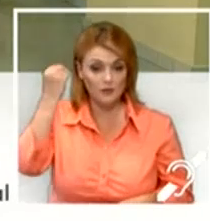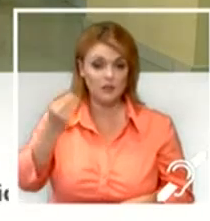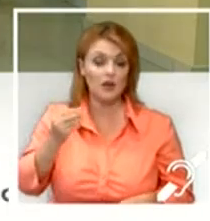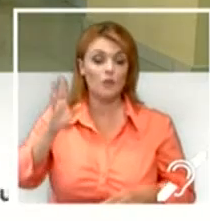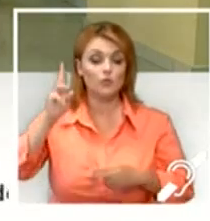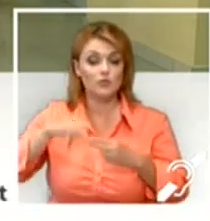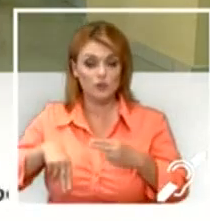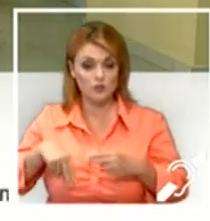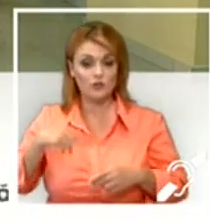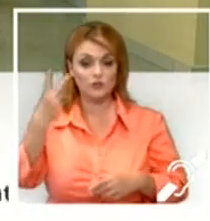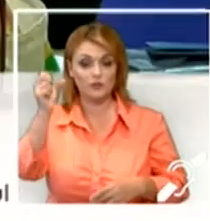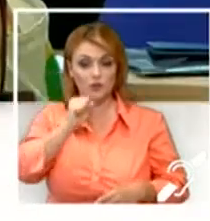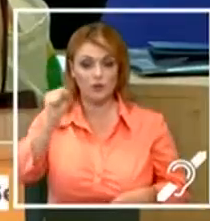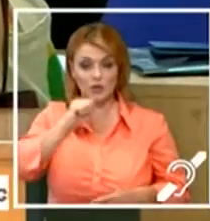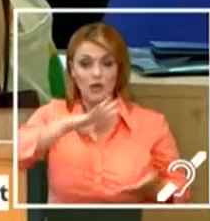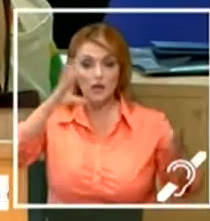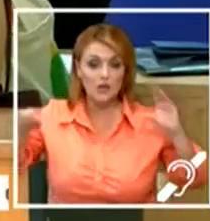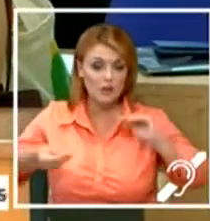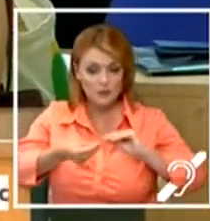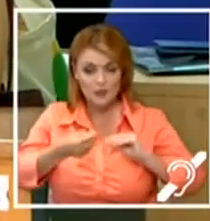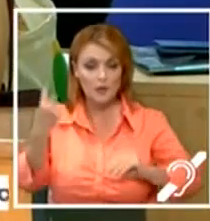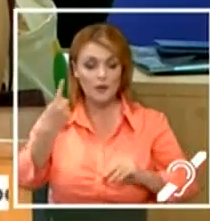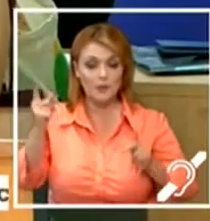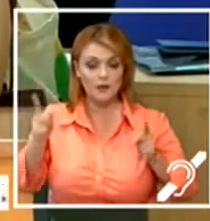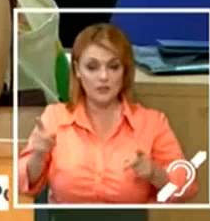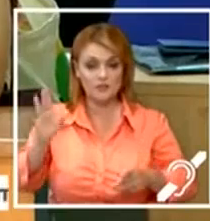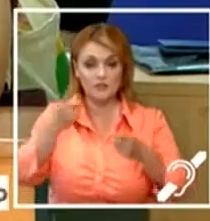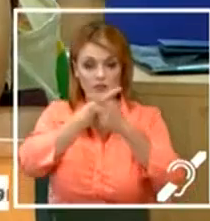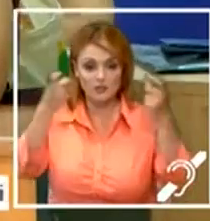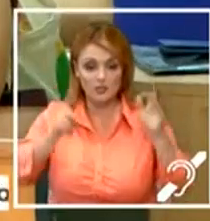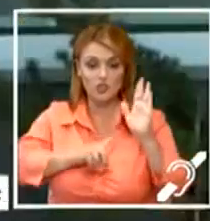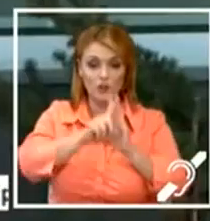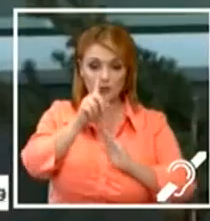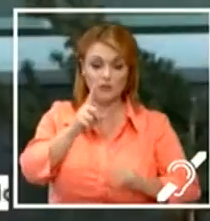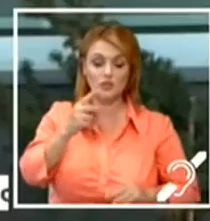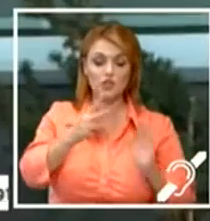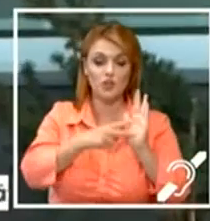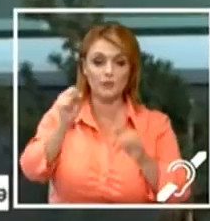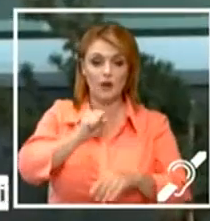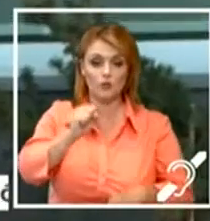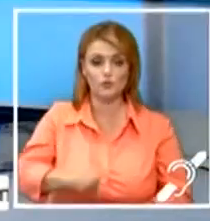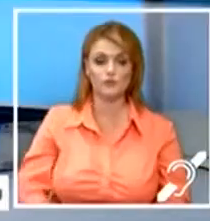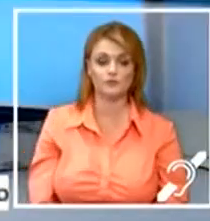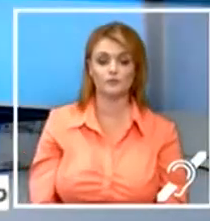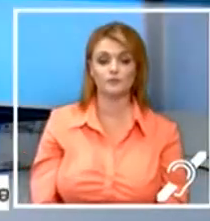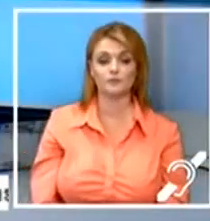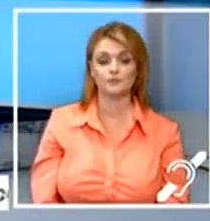se va încheia în data de 2 august. Rezultatele primei etape vor fi anunțate începând cu data de 7 august.